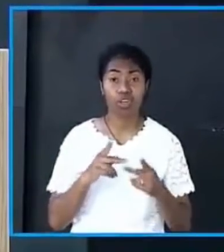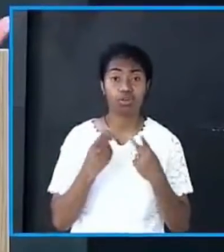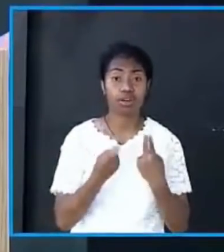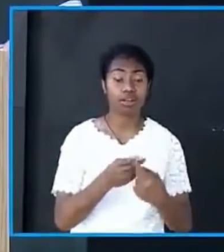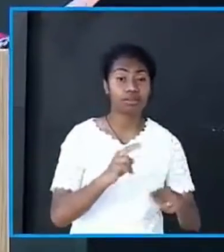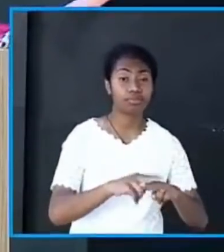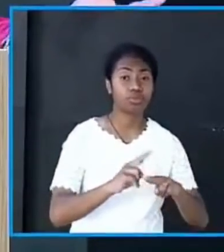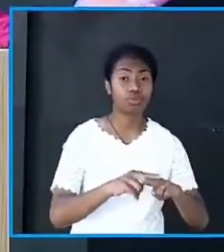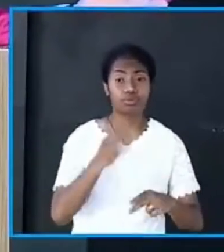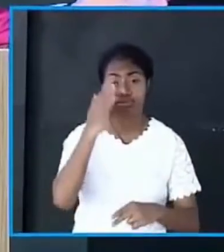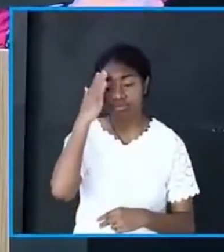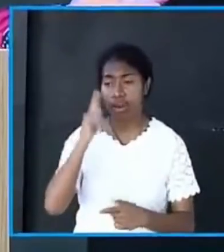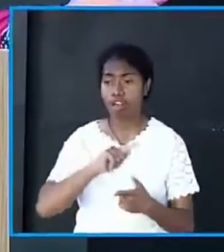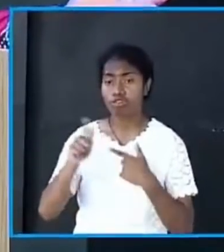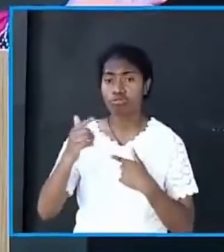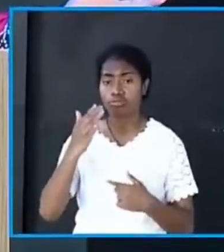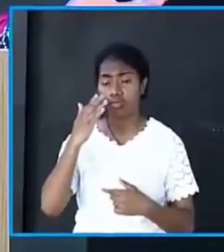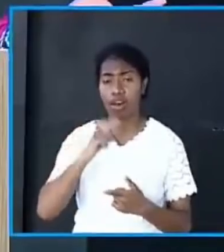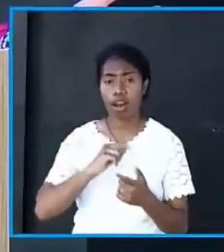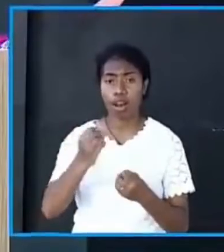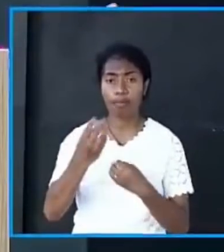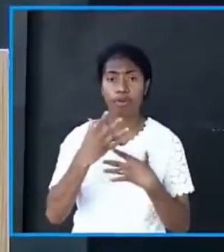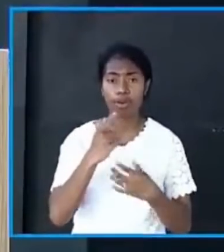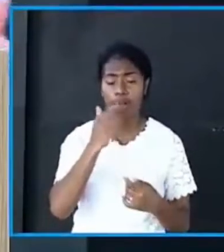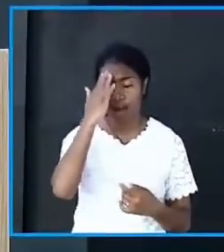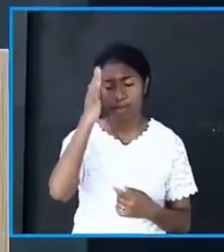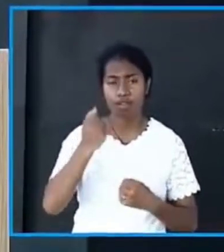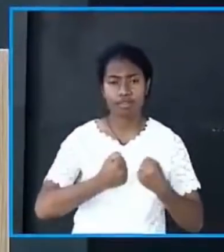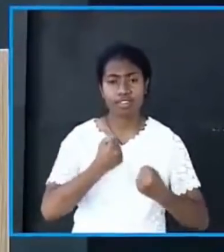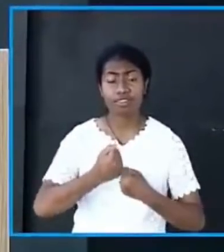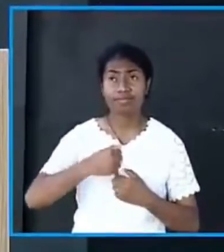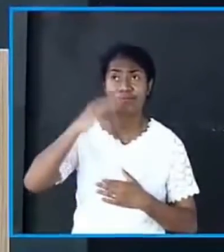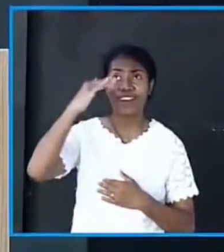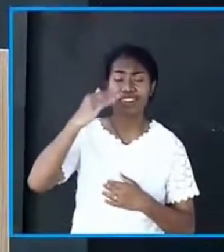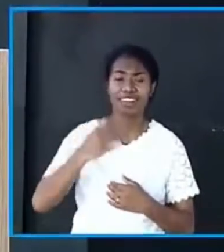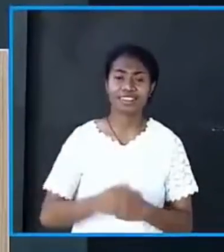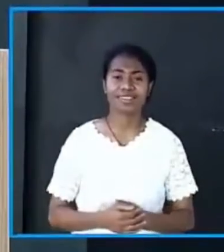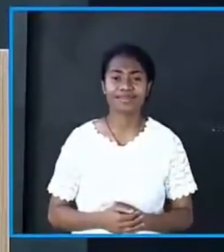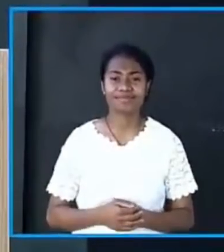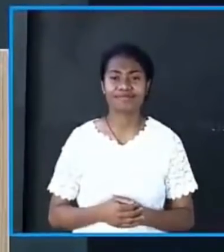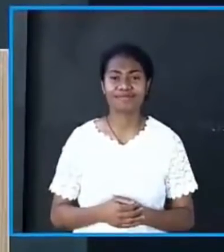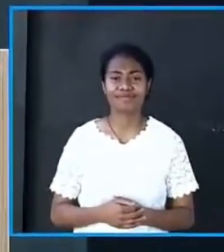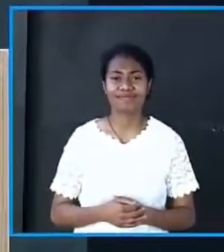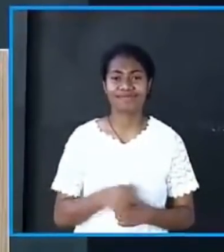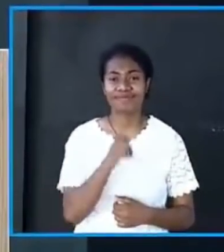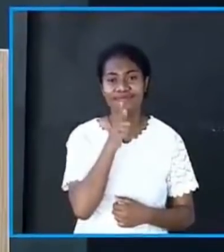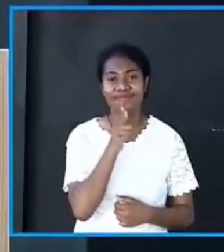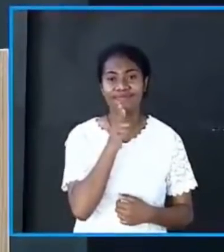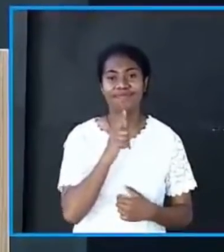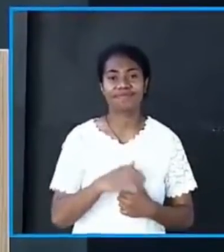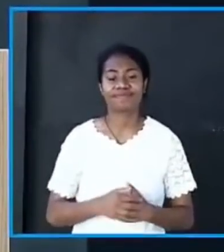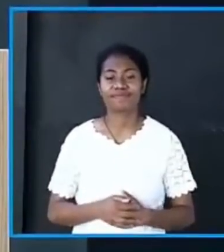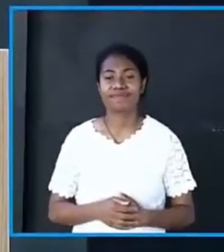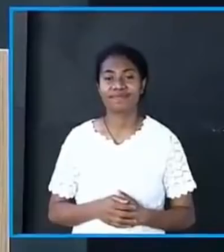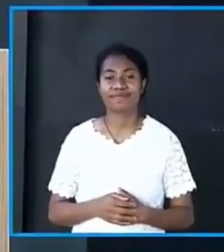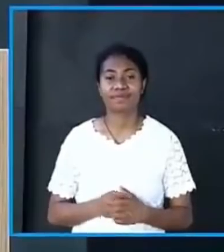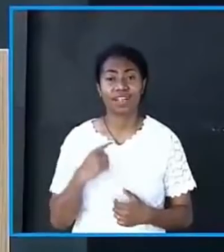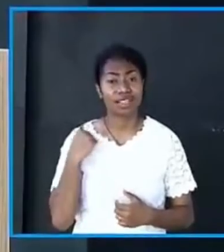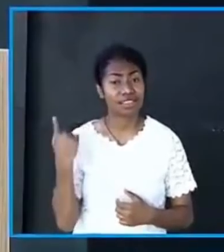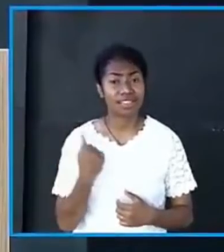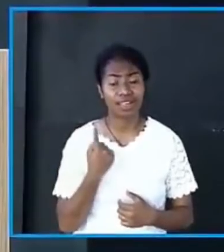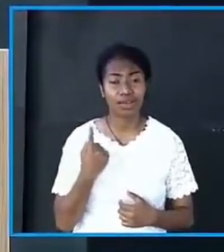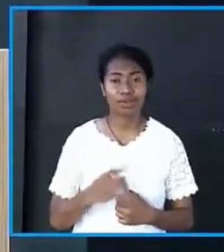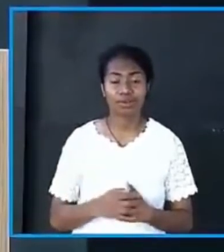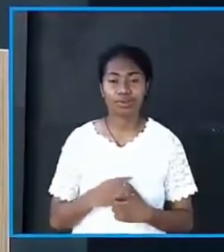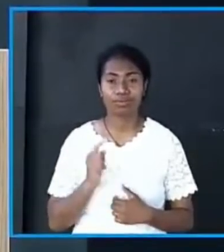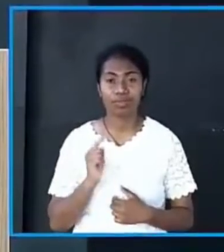langsung melaporkan apa yang terjadi di atasnya hai hai di seluruh data